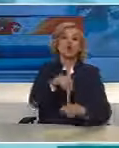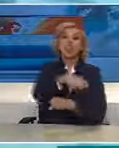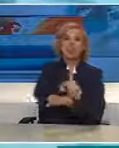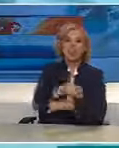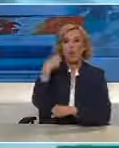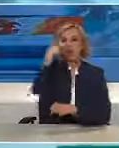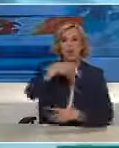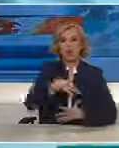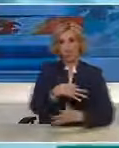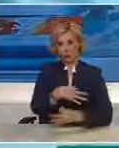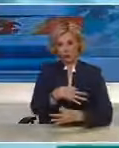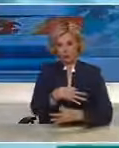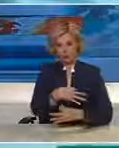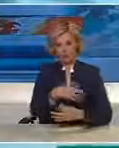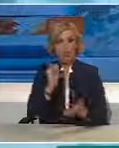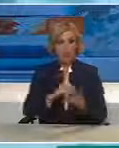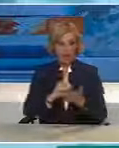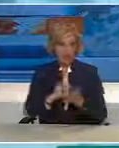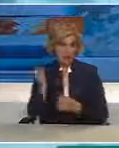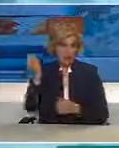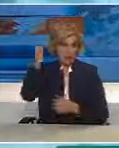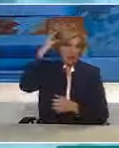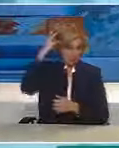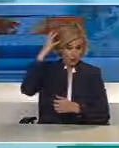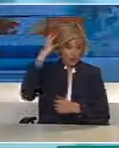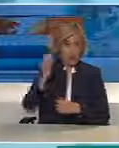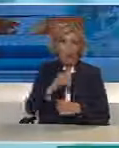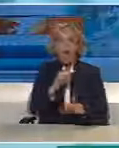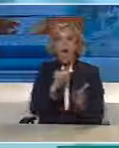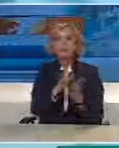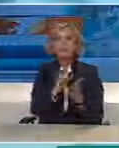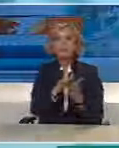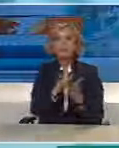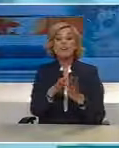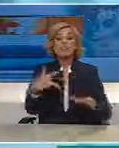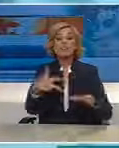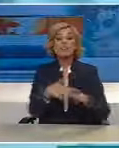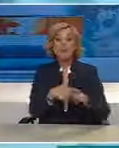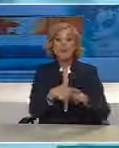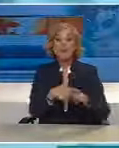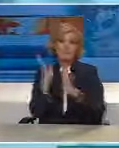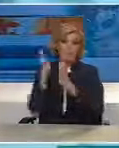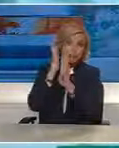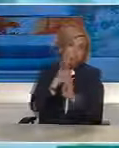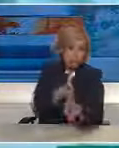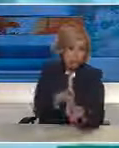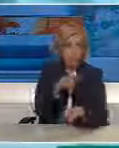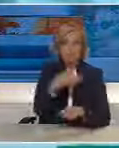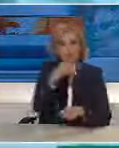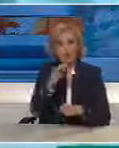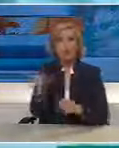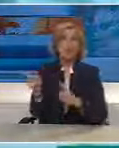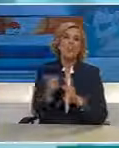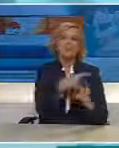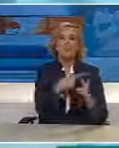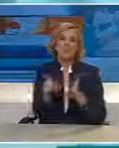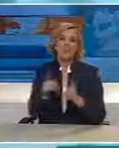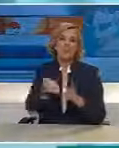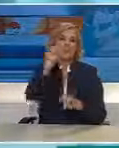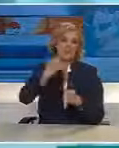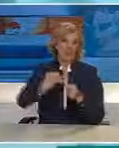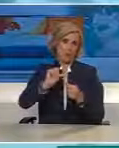Θα ήθελα επίσης να υπενθυμίσω ότι για την αποφευθεί ο συνωστισμός στις τράπεζες, οι συντάξεις και αυτό το μήνα θα καταβληθούν σε διαφορετικές ημερομηνίες.